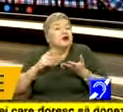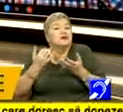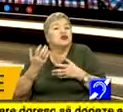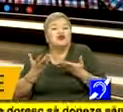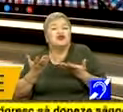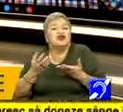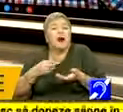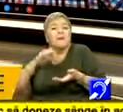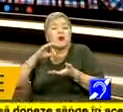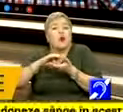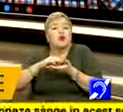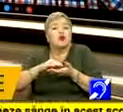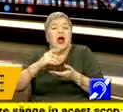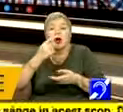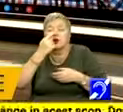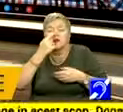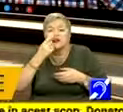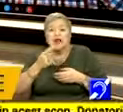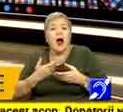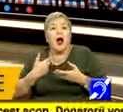Rusiei de Rusia Ucrainei?